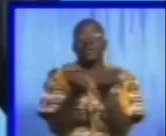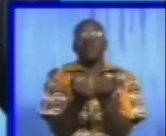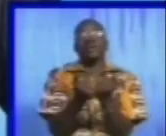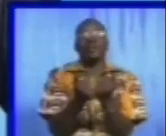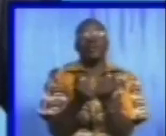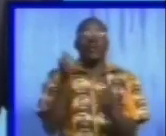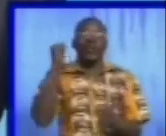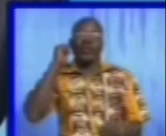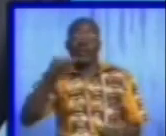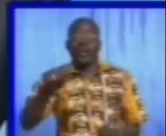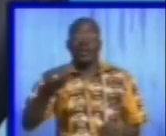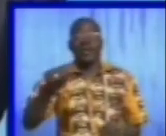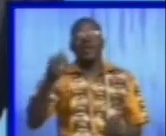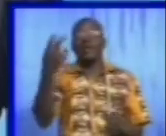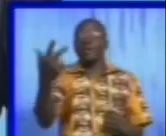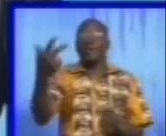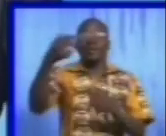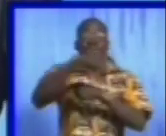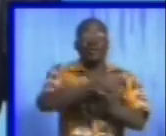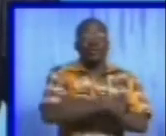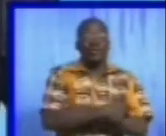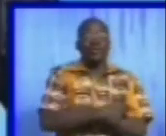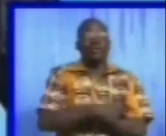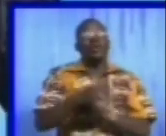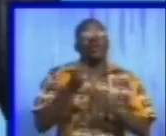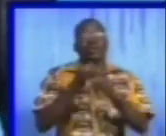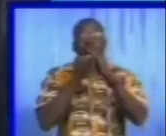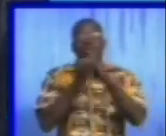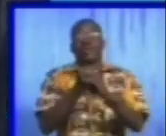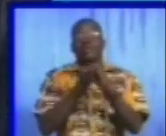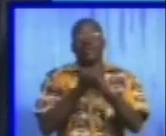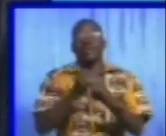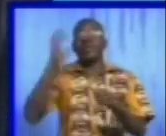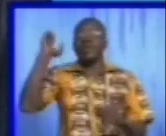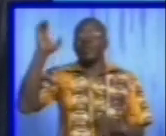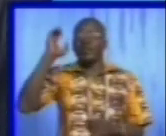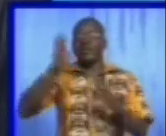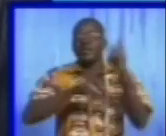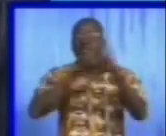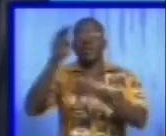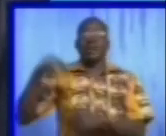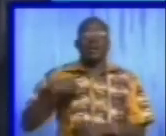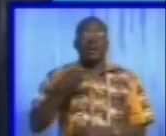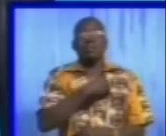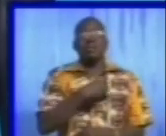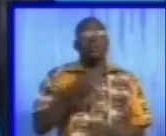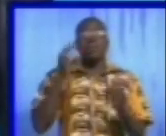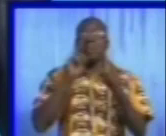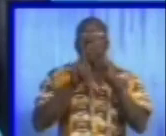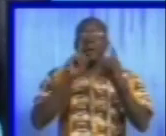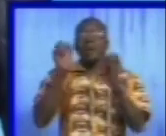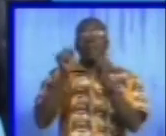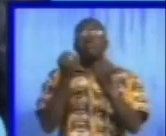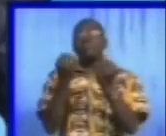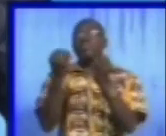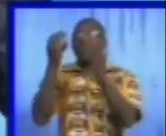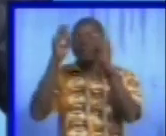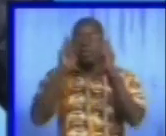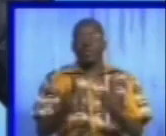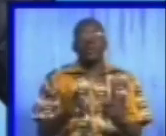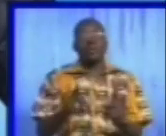En 3 jours, entre crosses populaires et conférences publiques, les membres ont parlé à plusieurs personnes. Leur ambition,